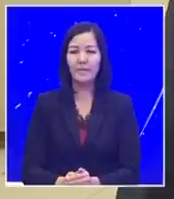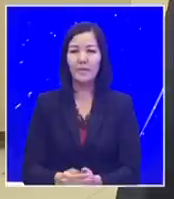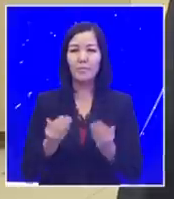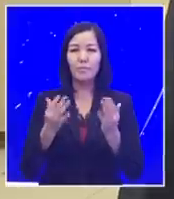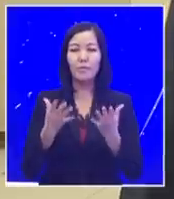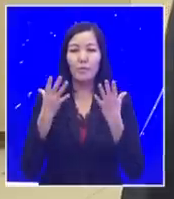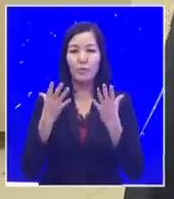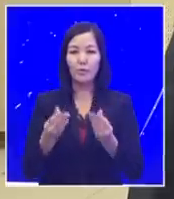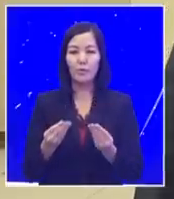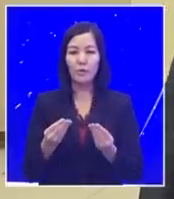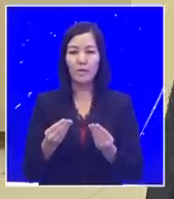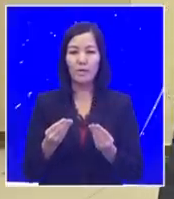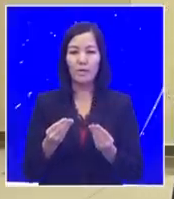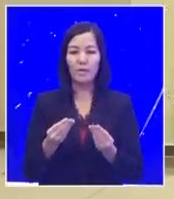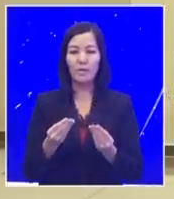Бүгінгі күнде жаңағы